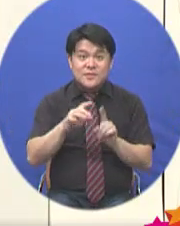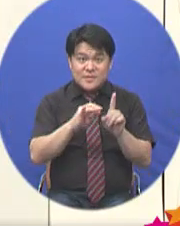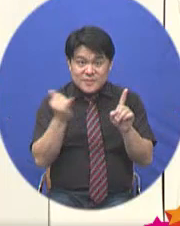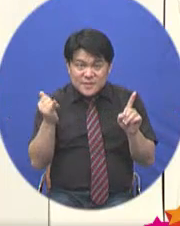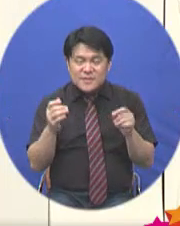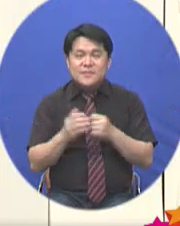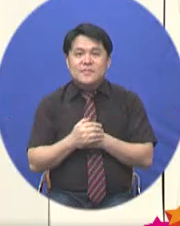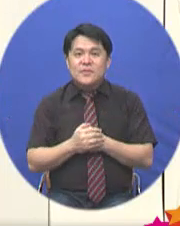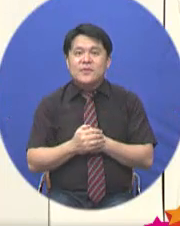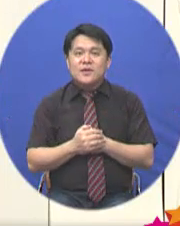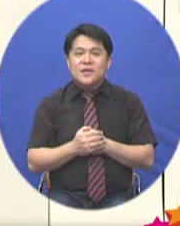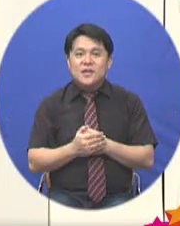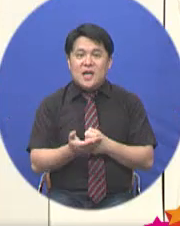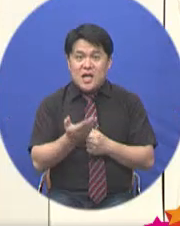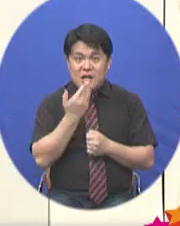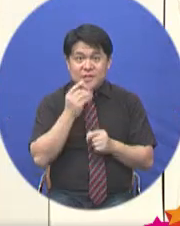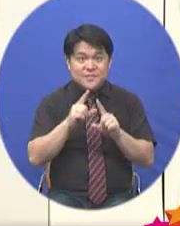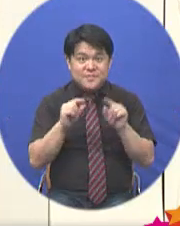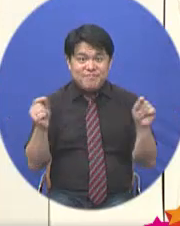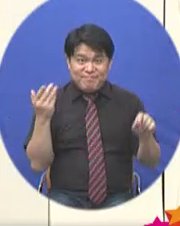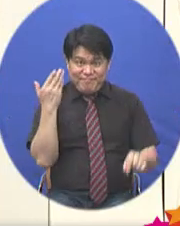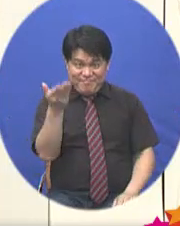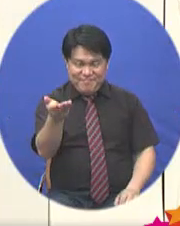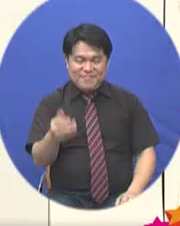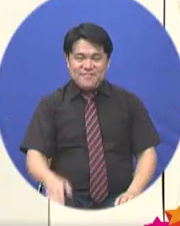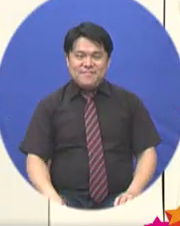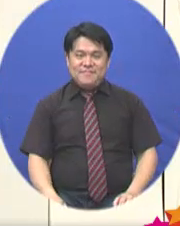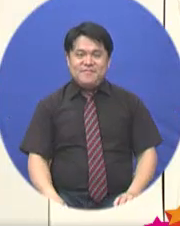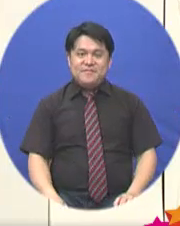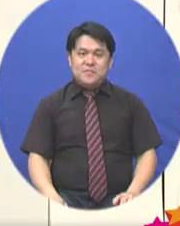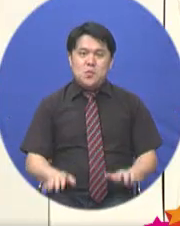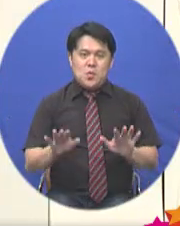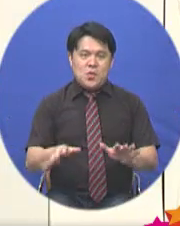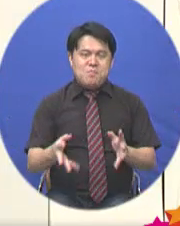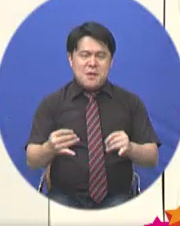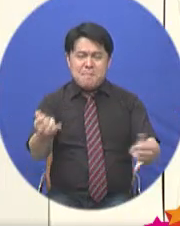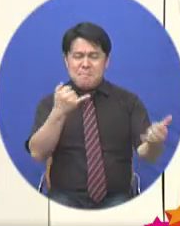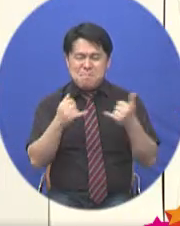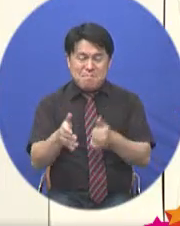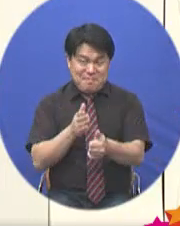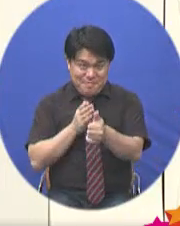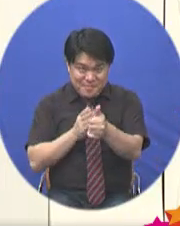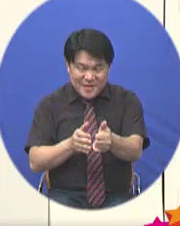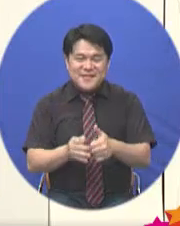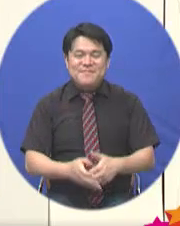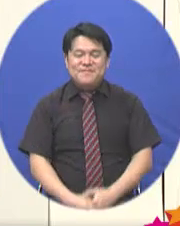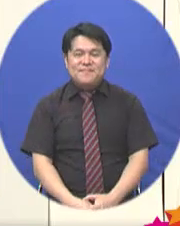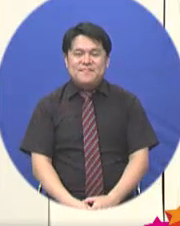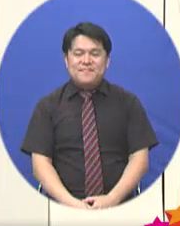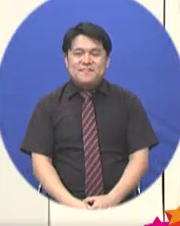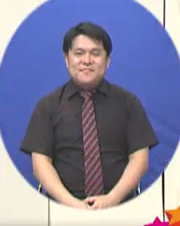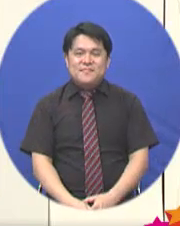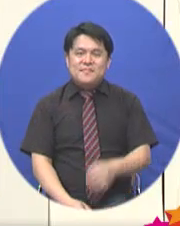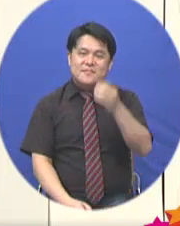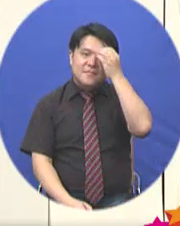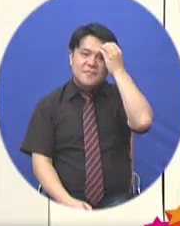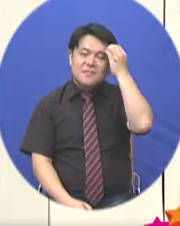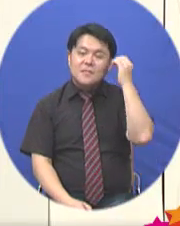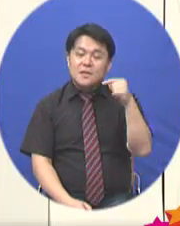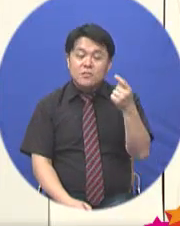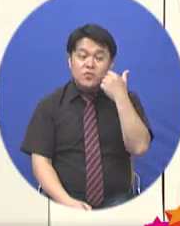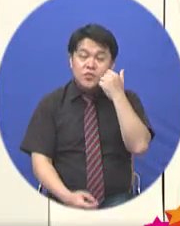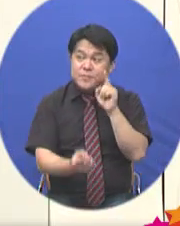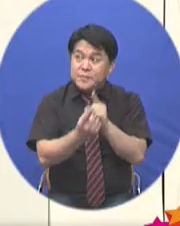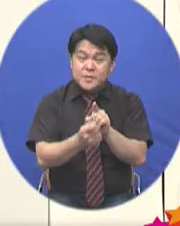즉석 식품을 보내드리도록 하겠습니다. 예? 많은 참여 부탁드리면서 아 다음